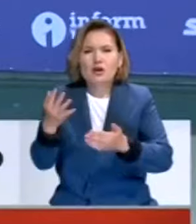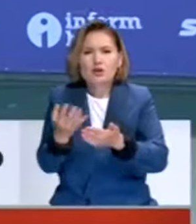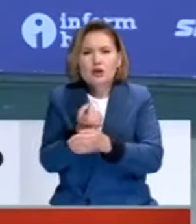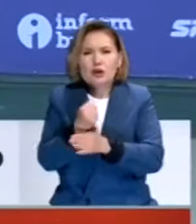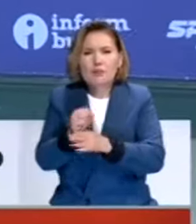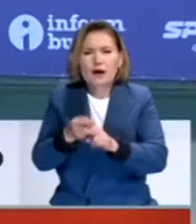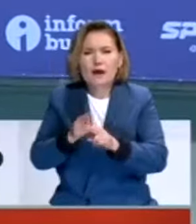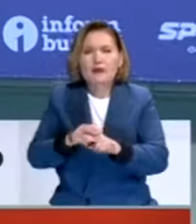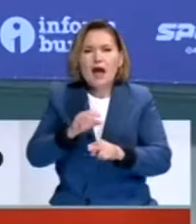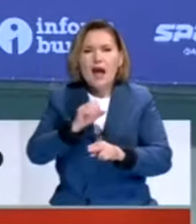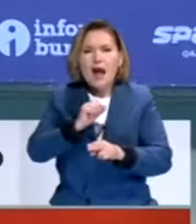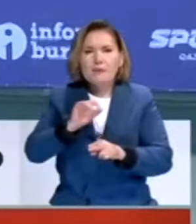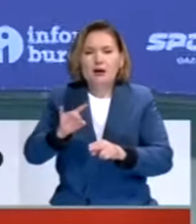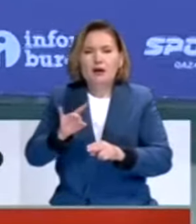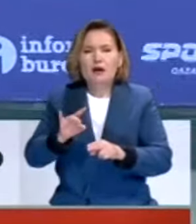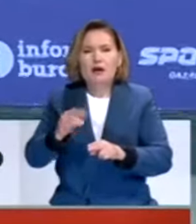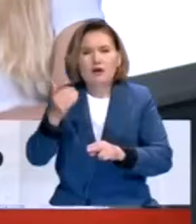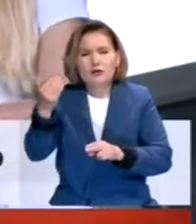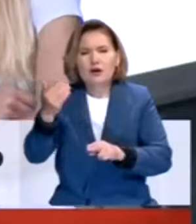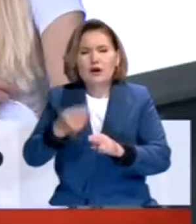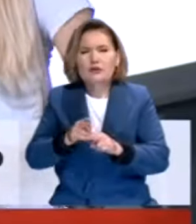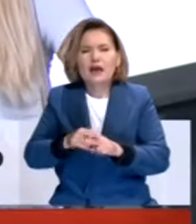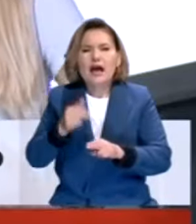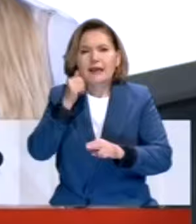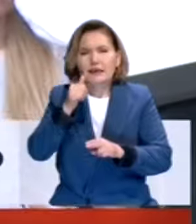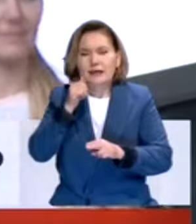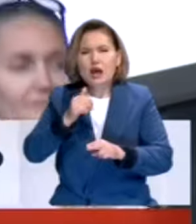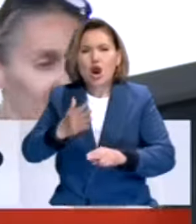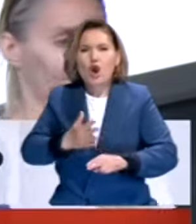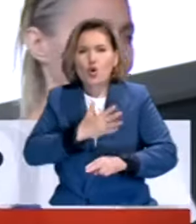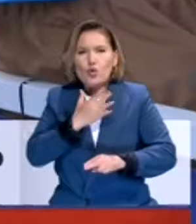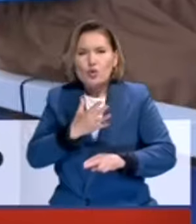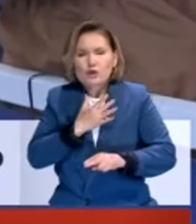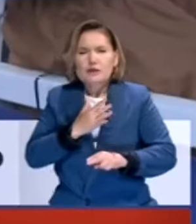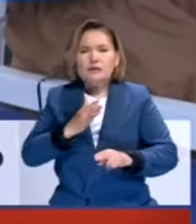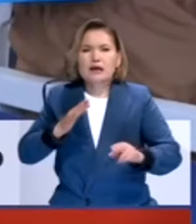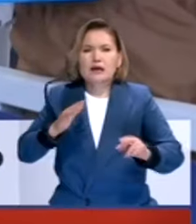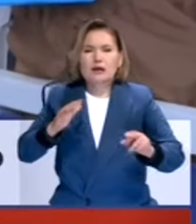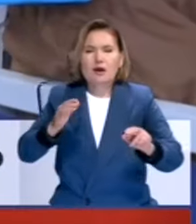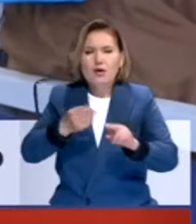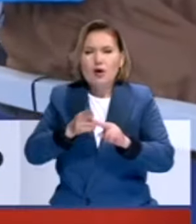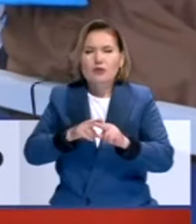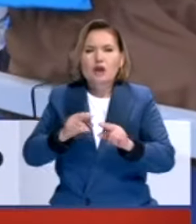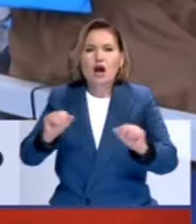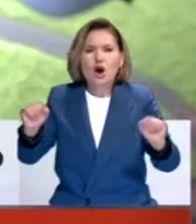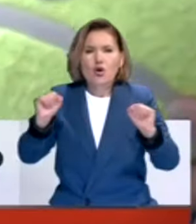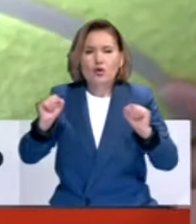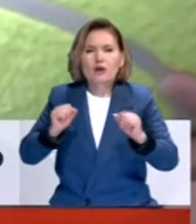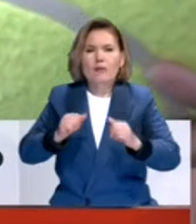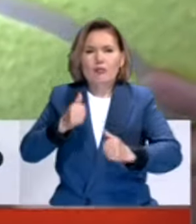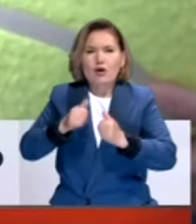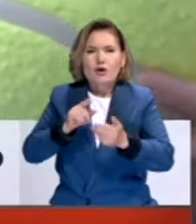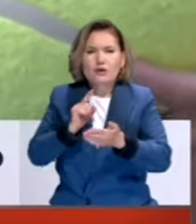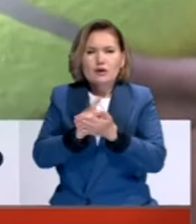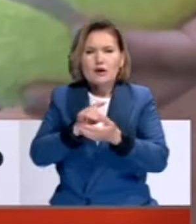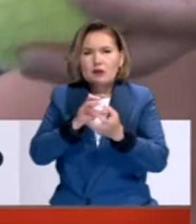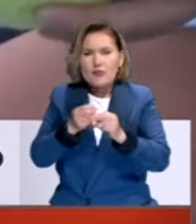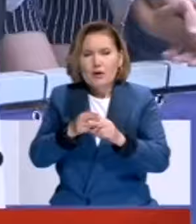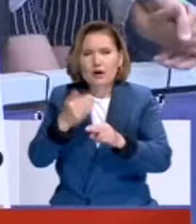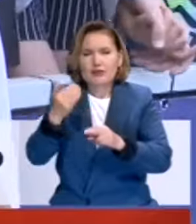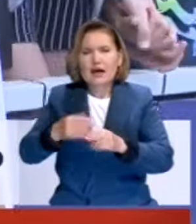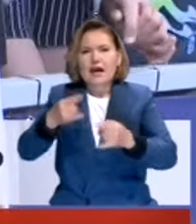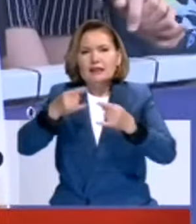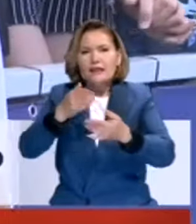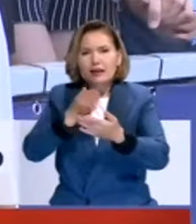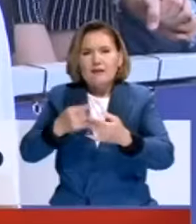Әмір Омарханов ертең жарыстың 2-ші айналымында грузиялық Саба Пурцеладзеге қарсы ойнайды. Халықаралық дода Қазспорт телеарнасынан